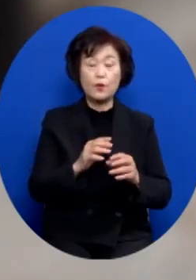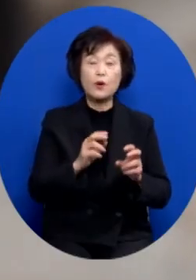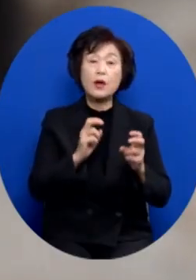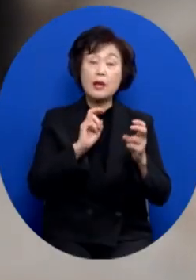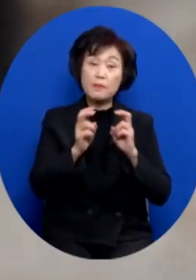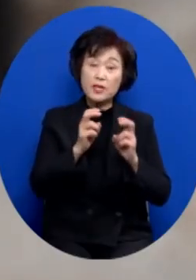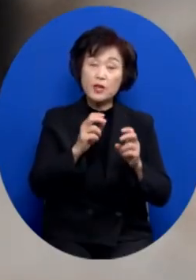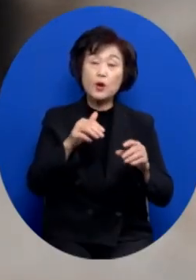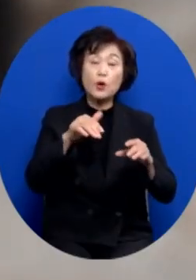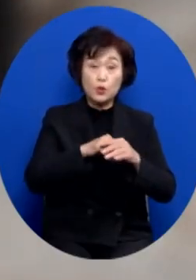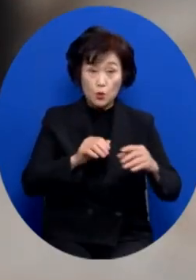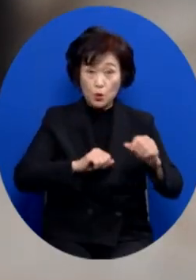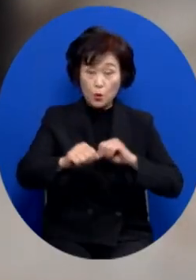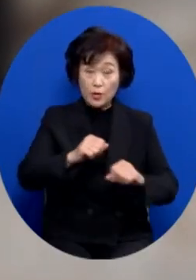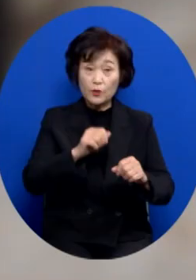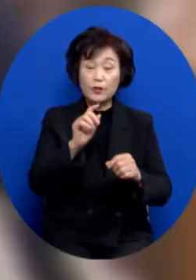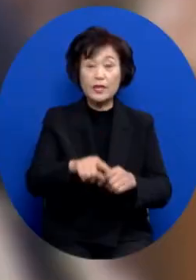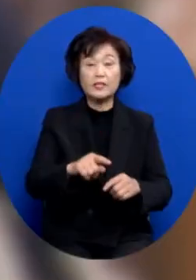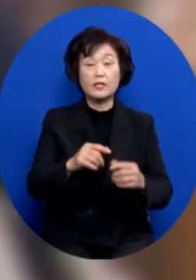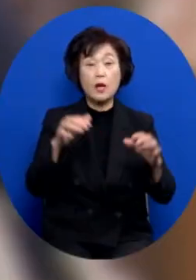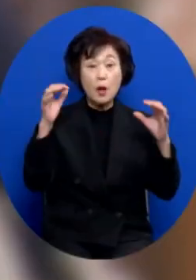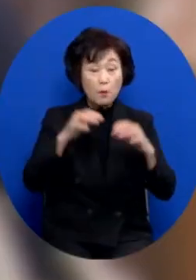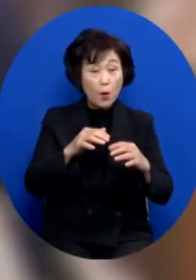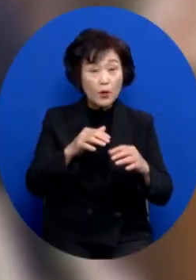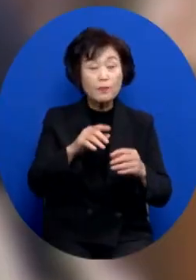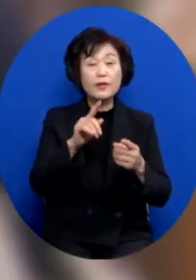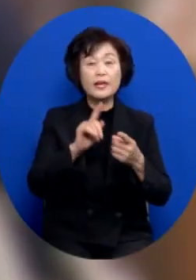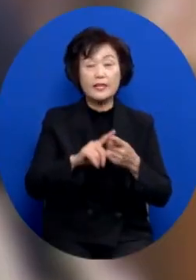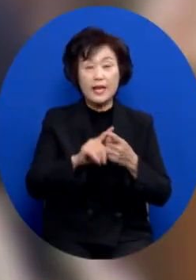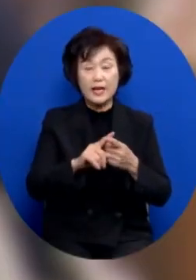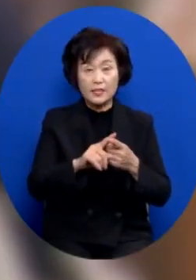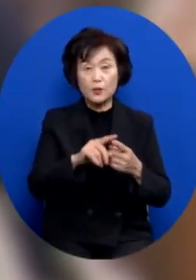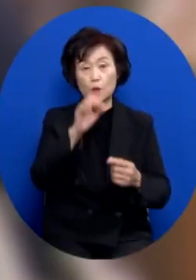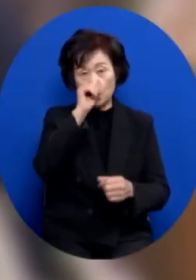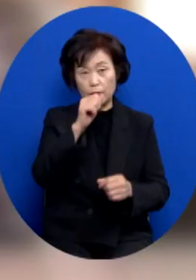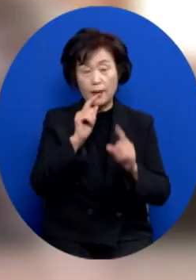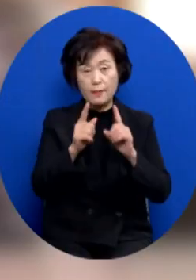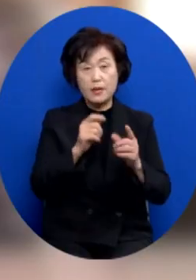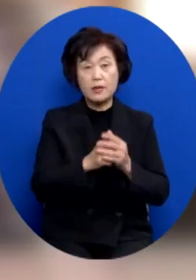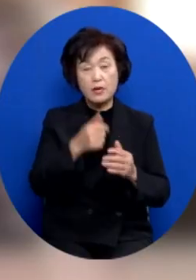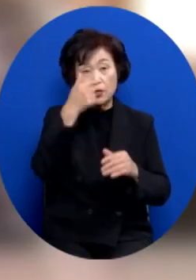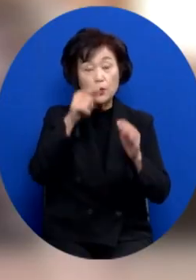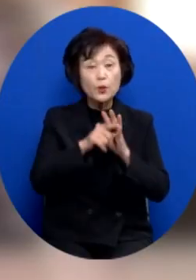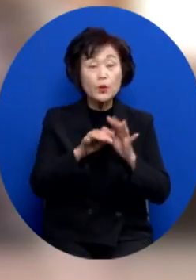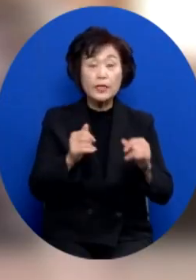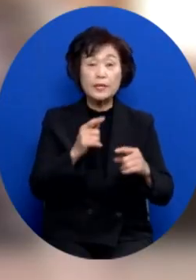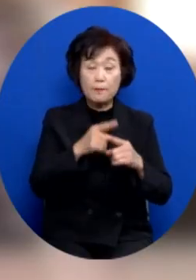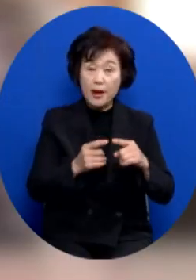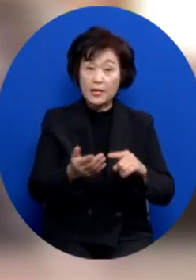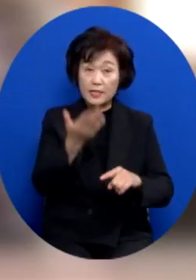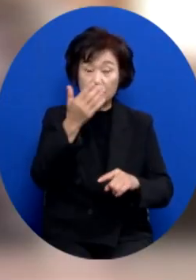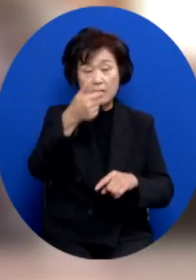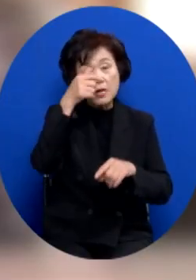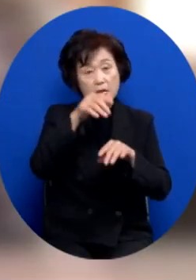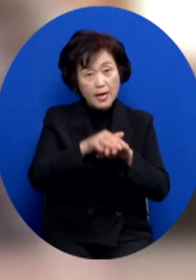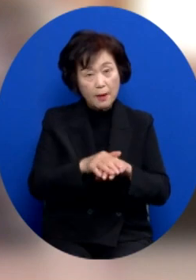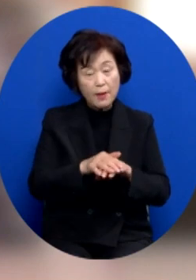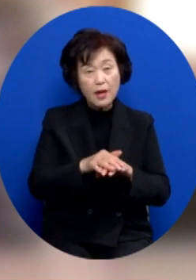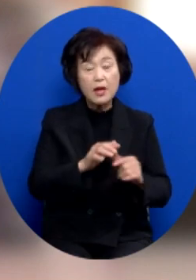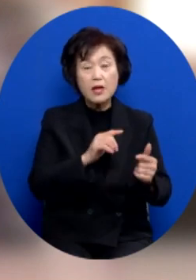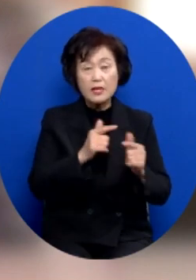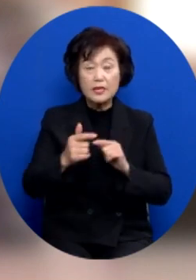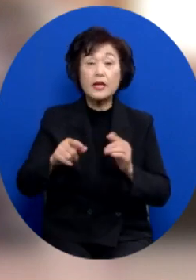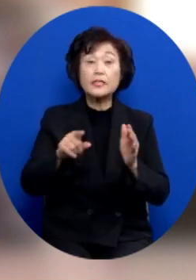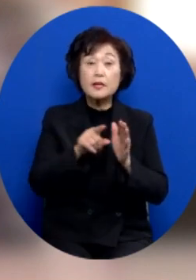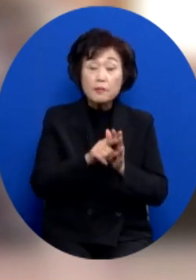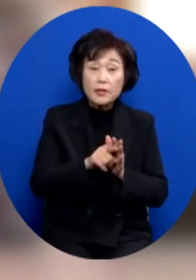종교 활동에 대해선 오프라인에 대한 강한 선호를 보였습니다 기독교인 절반 이상이 예배와 기타 신앙생활